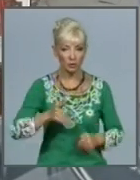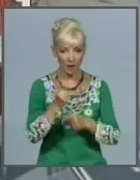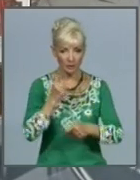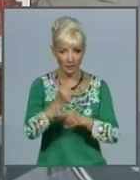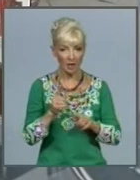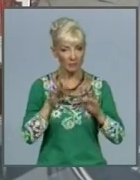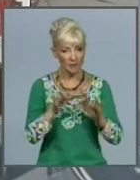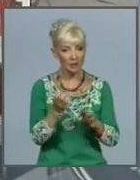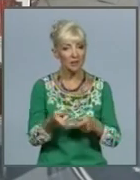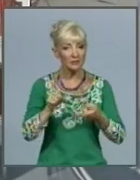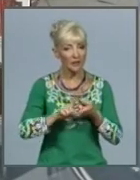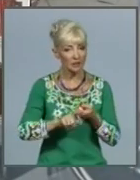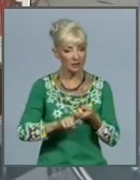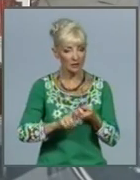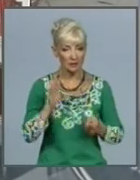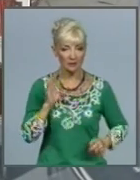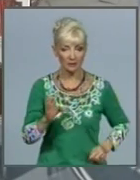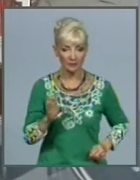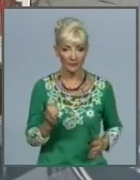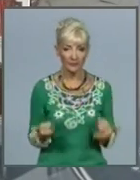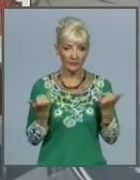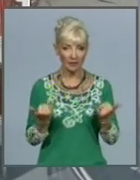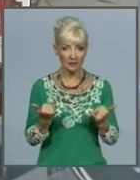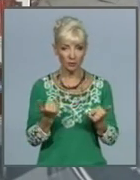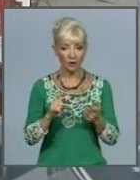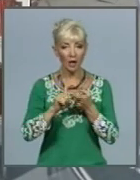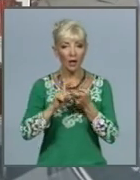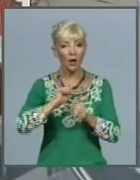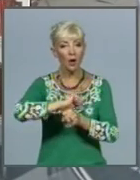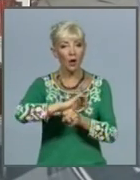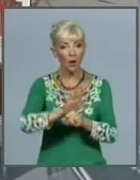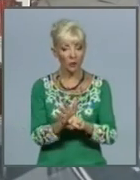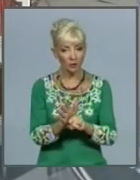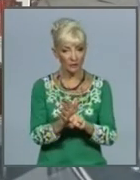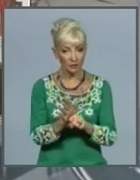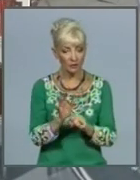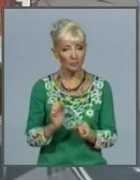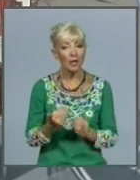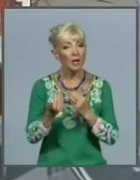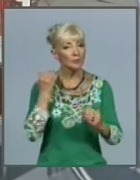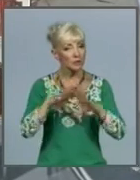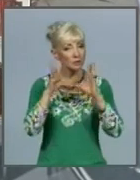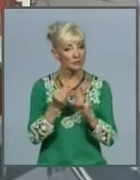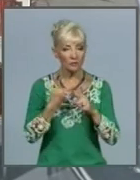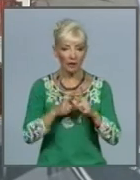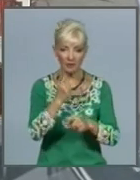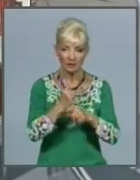с сегодня коронавирусом. Прежде всего, это запрет на работу всех